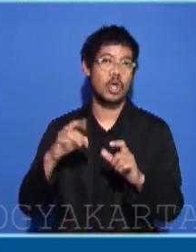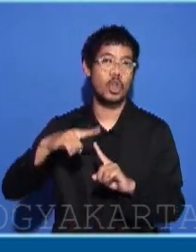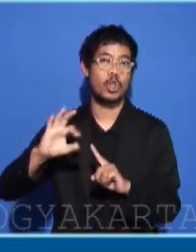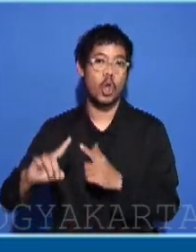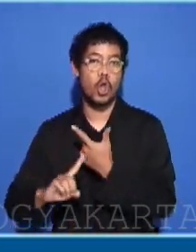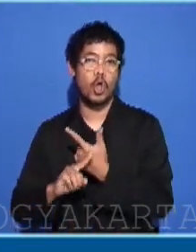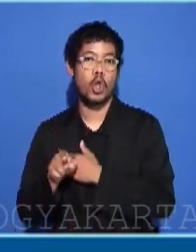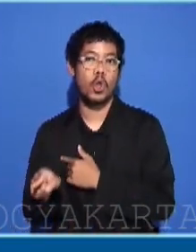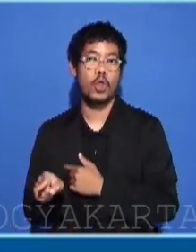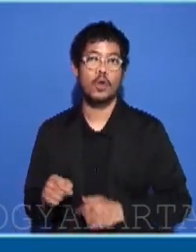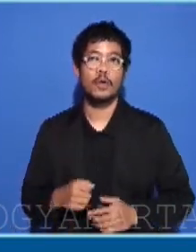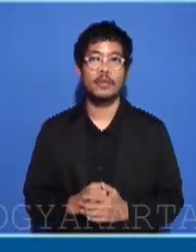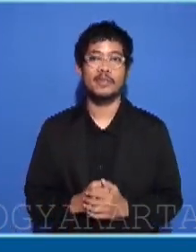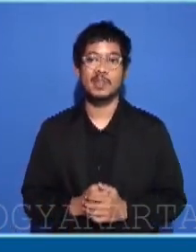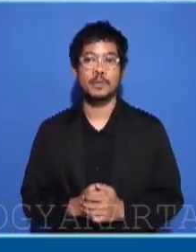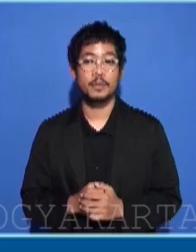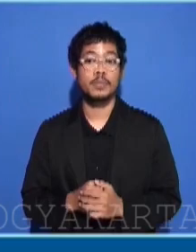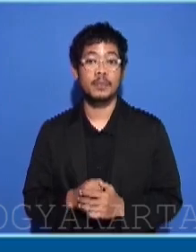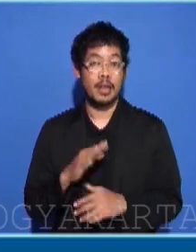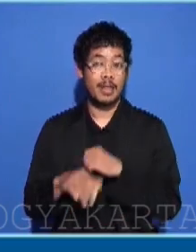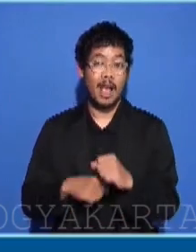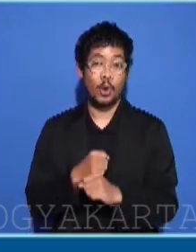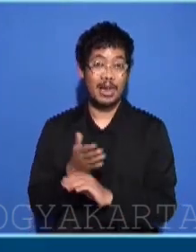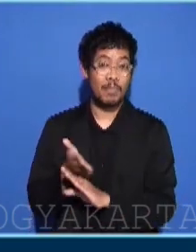kadugi medhak. Kabandingaken taun kapengker,